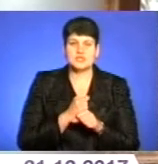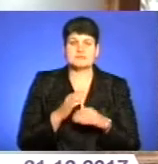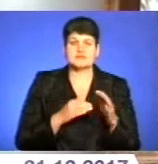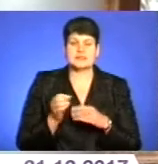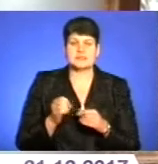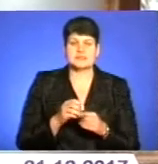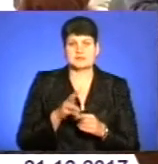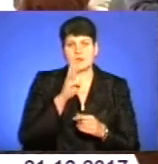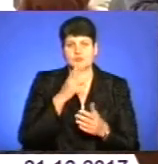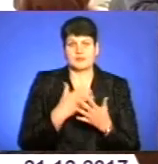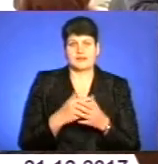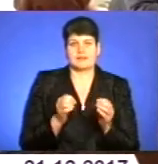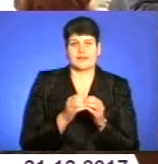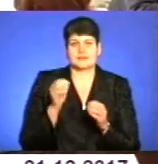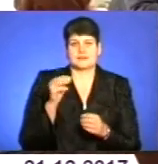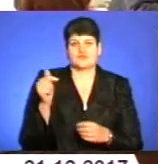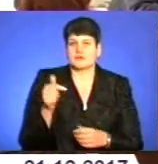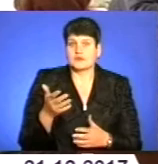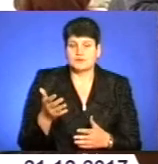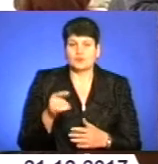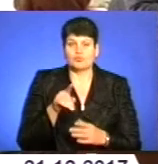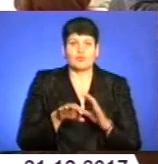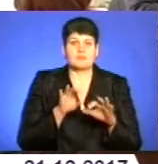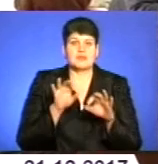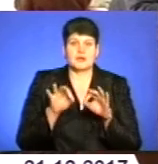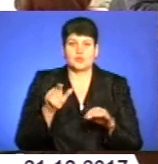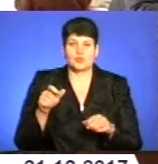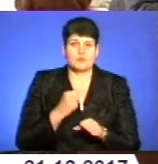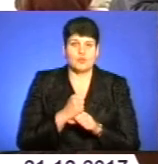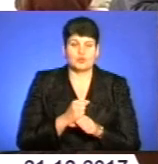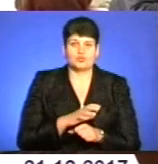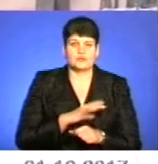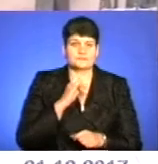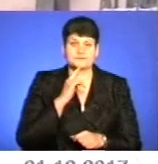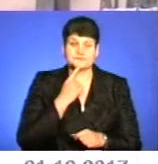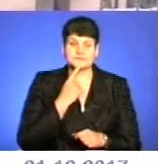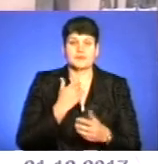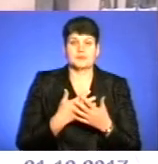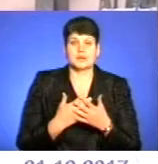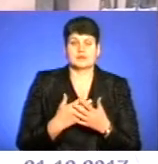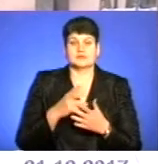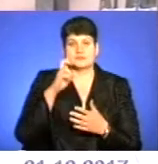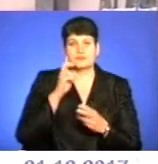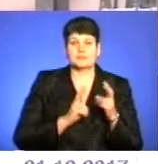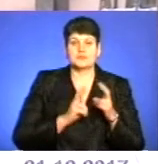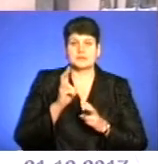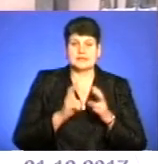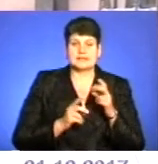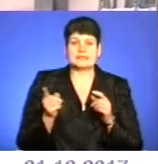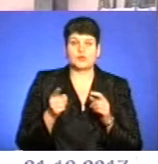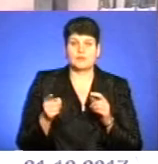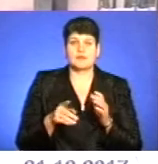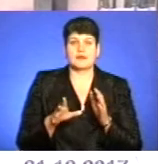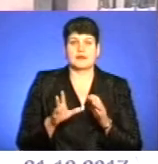з заробітком, наприклад, 10 тисяч гривень. Тому підібрати людям роботу буває непросто. Зокрема, у комунальному підприємстві